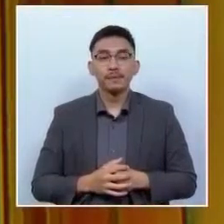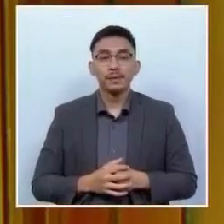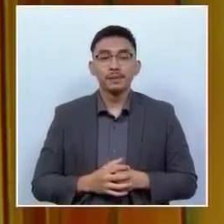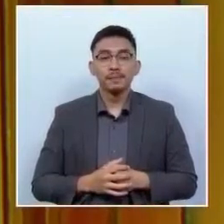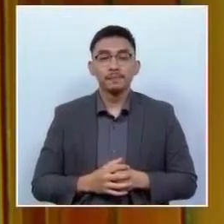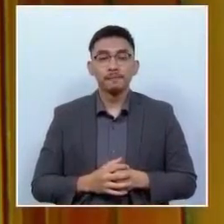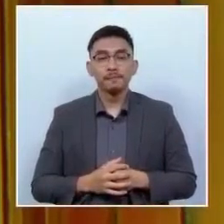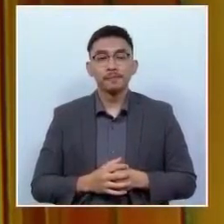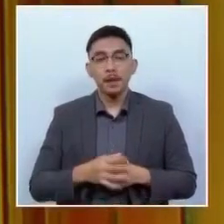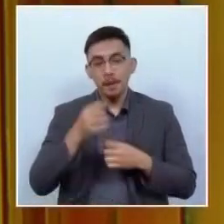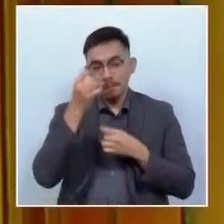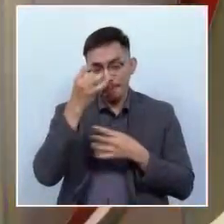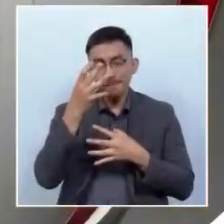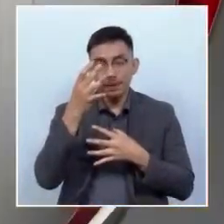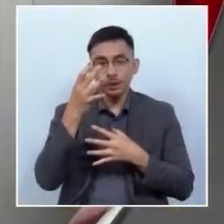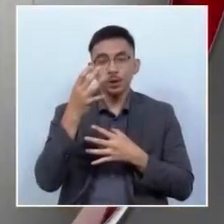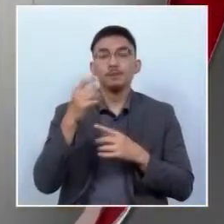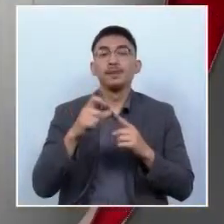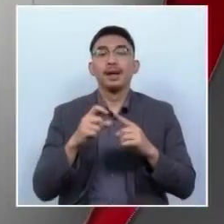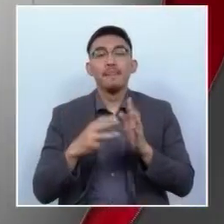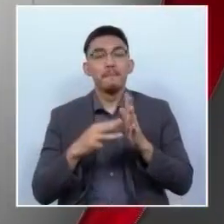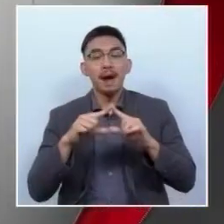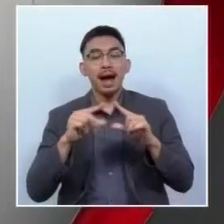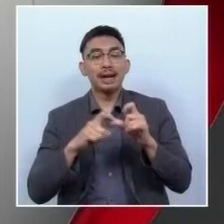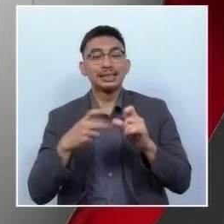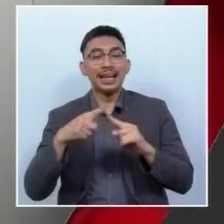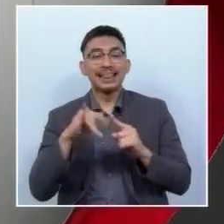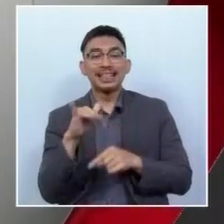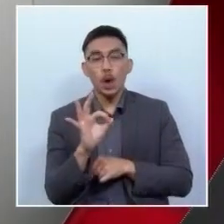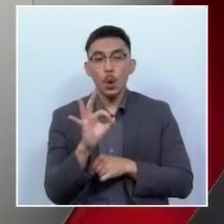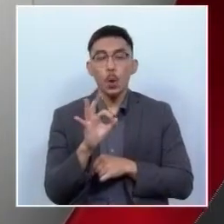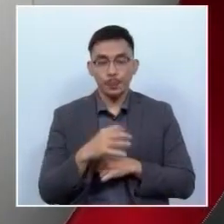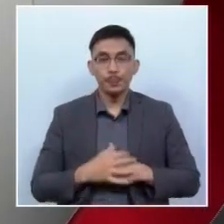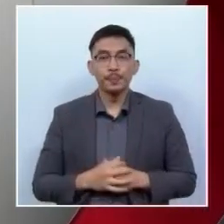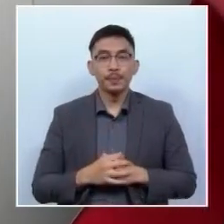Laksamana TNI Purnawirawan Profesor Dr. Marsetio Kasal